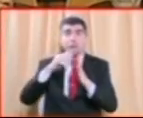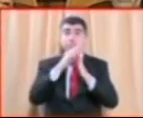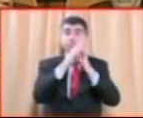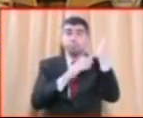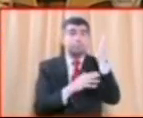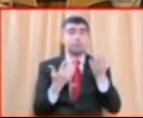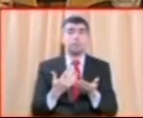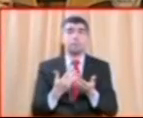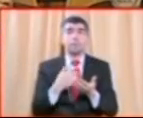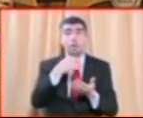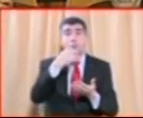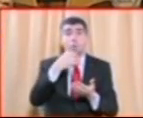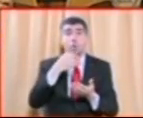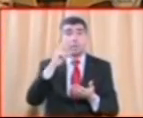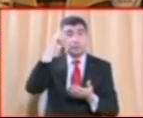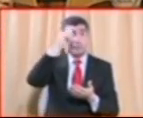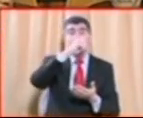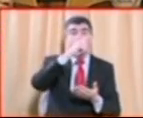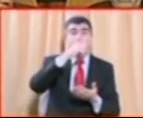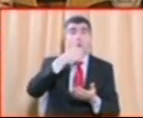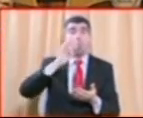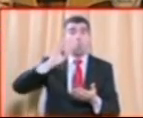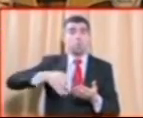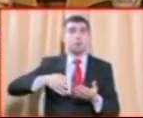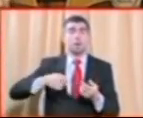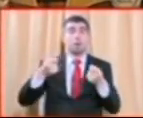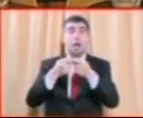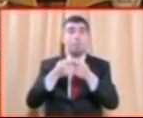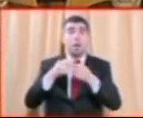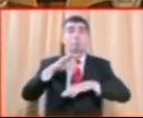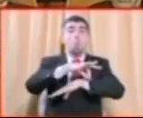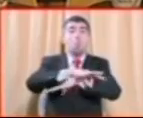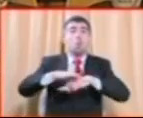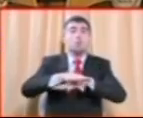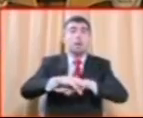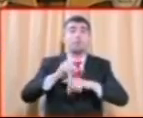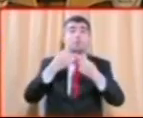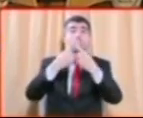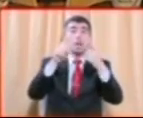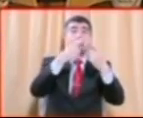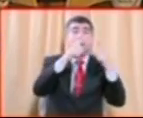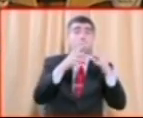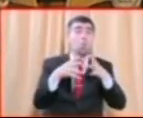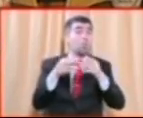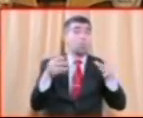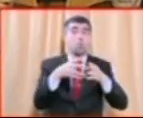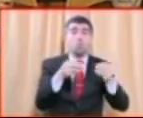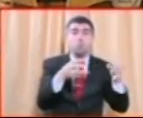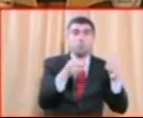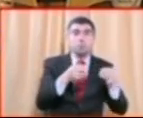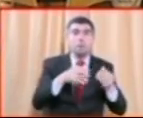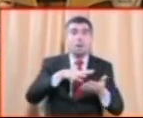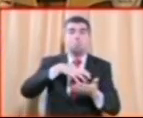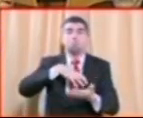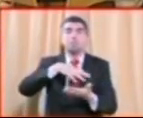السيد الوزير بخصاص فظيع على مستوى العدد ديال العاملين في واحد العدد ديال المرافق